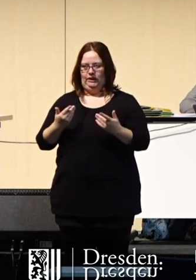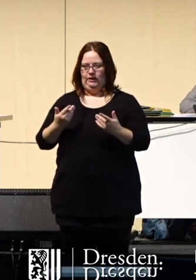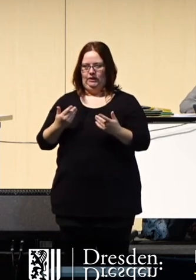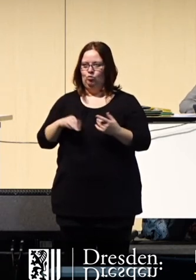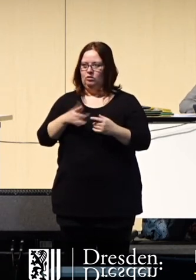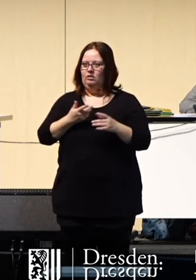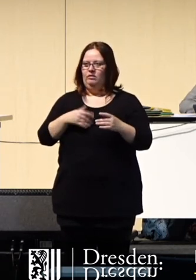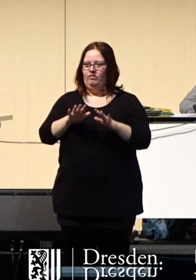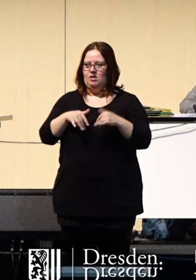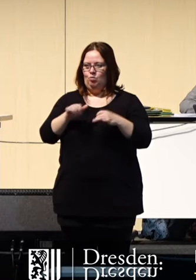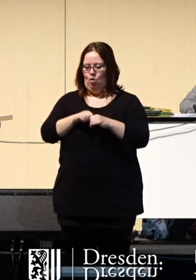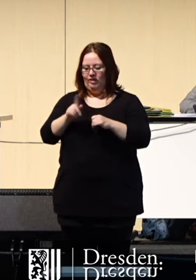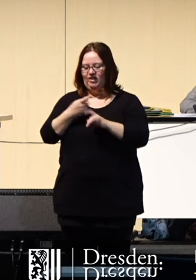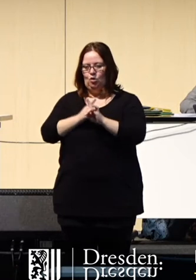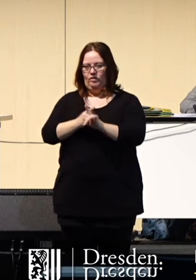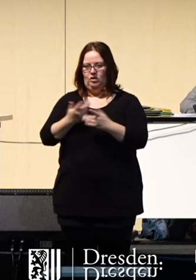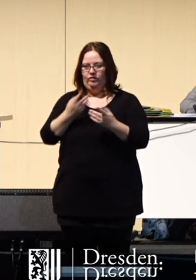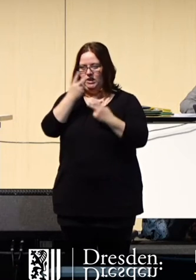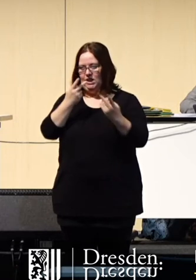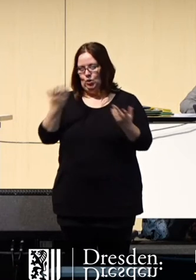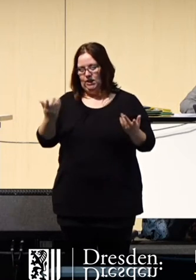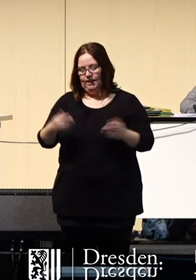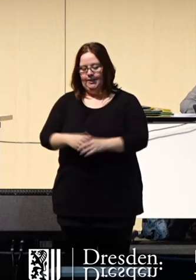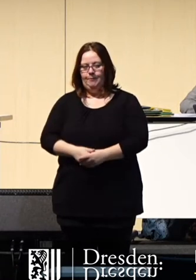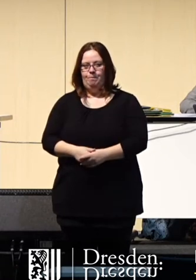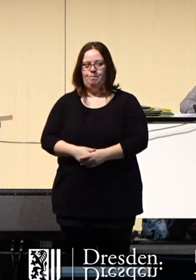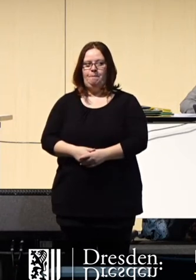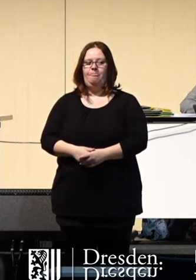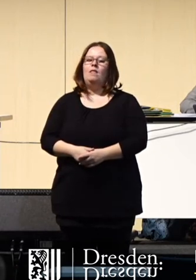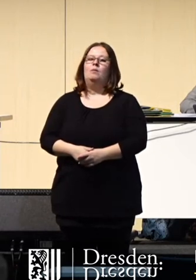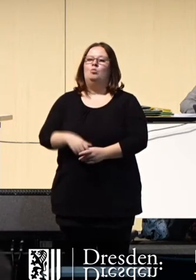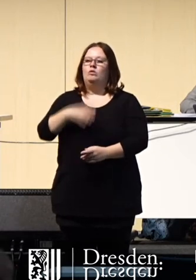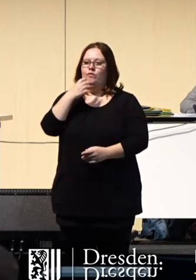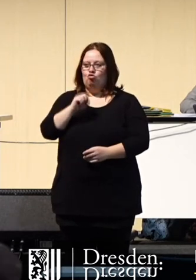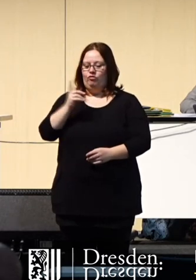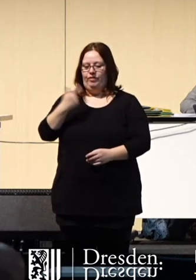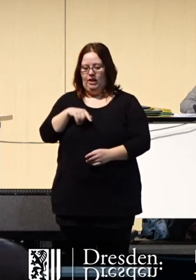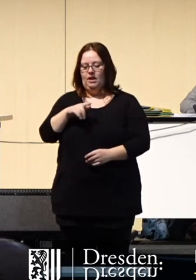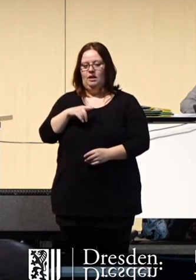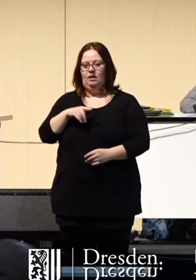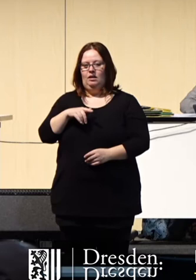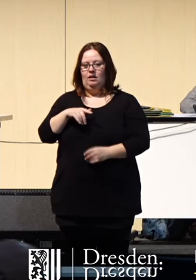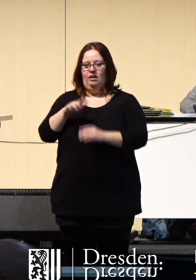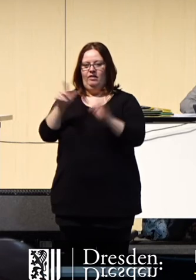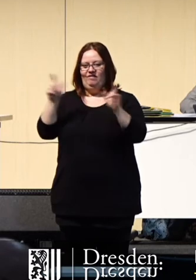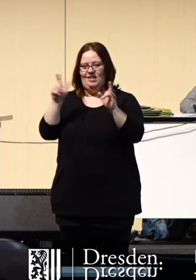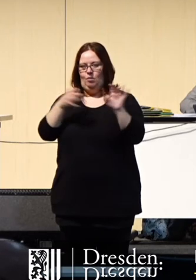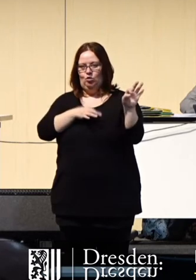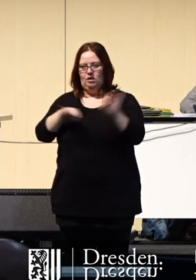beabsichtigt die Versammlungsbehörde aus diesen Erkenntnissen zu ziehen? Ist vorgesehen, gegenüber dem Versammlungsleiter